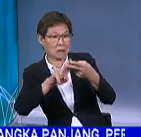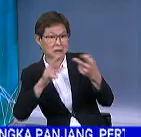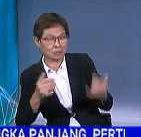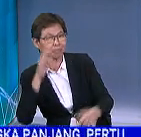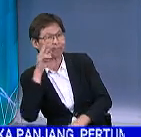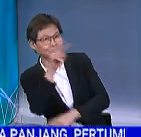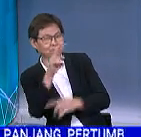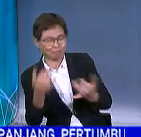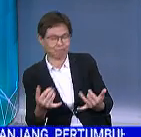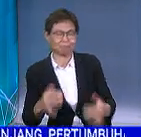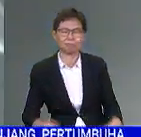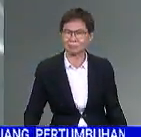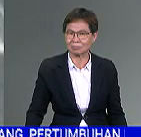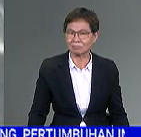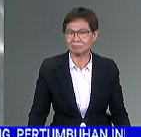Saksikan.